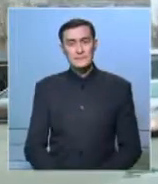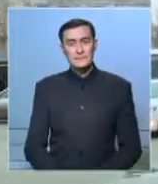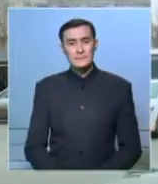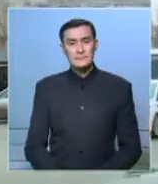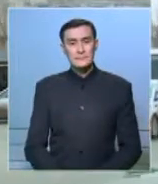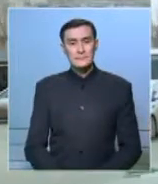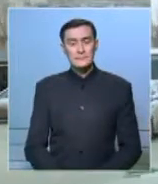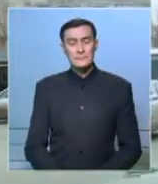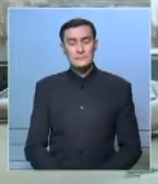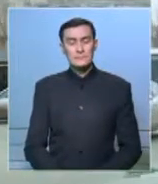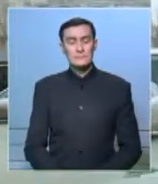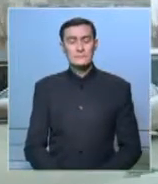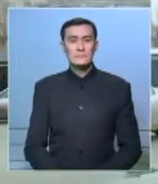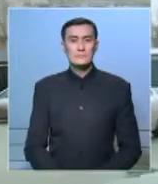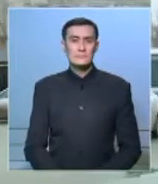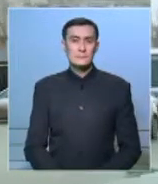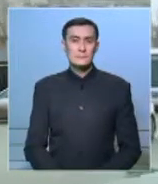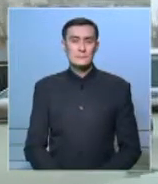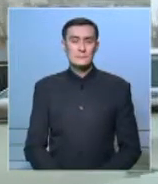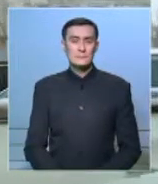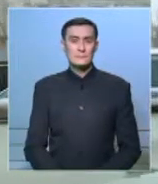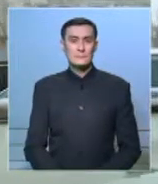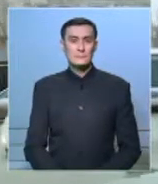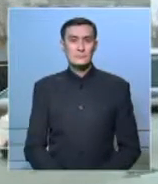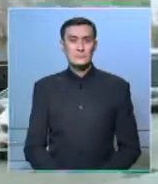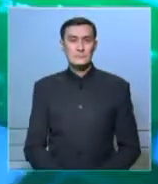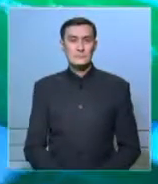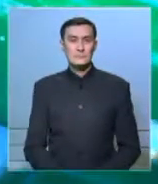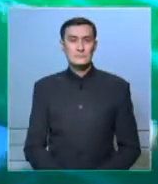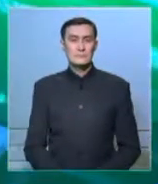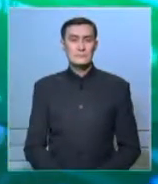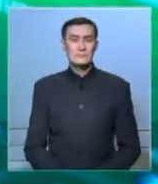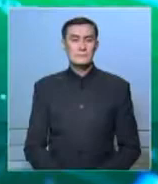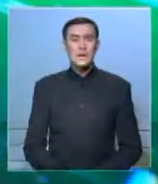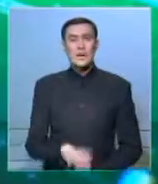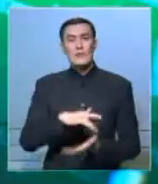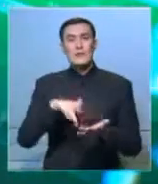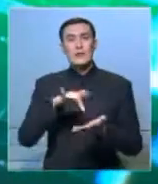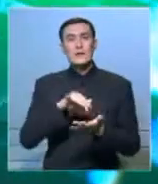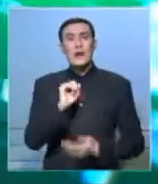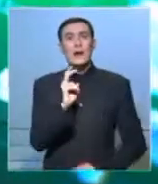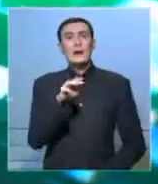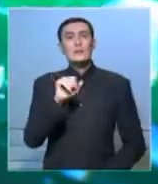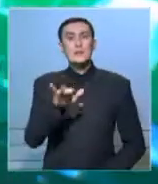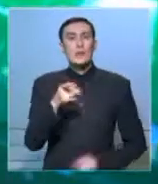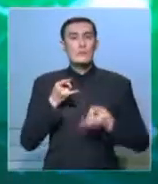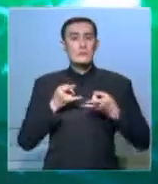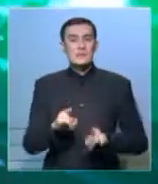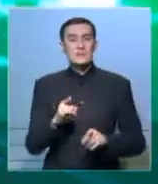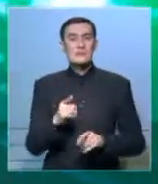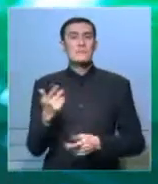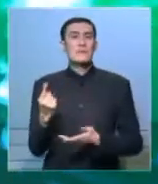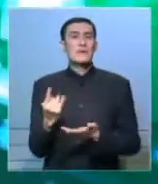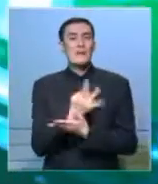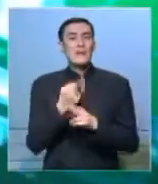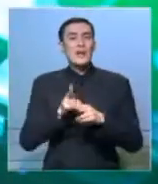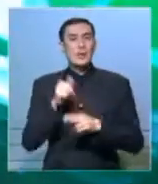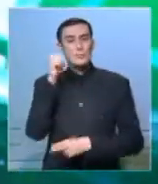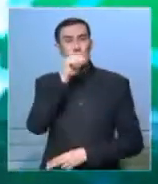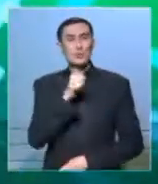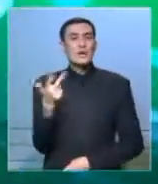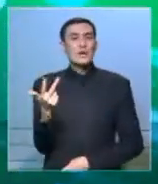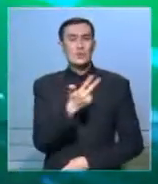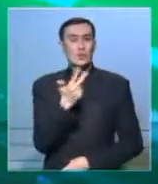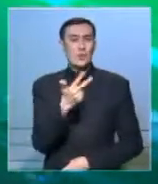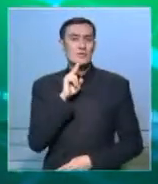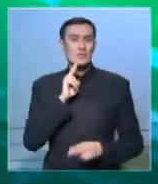Руслан Айтмамбетов, Кызылорда, 24KZ. В Актау появились на свет первые в этом году тройняшки. Сестрички и их